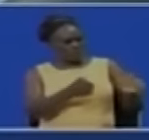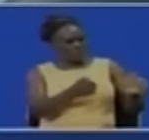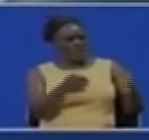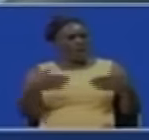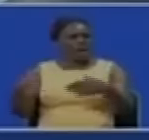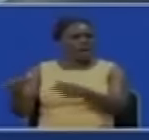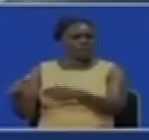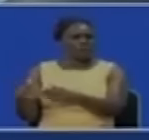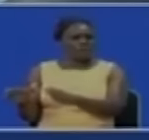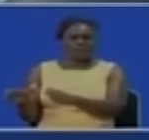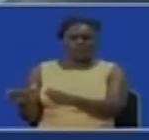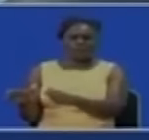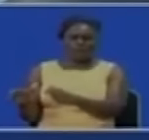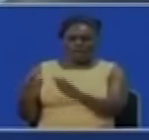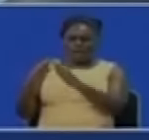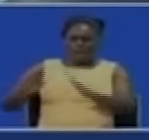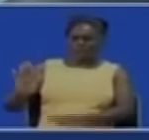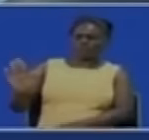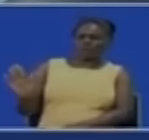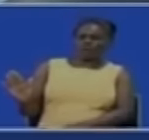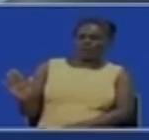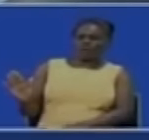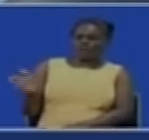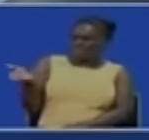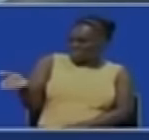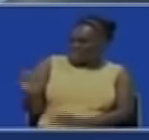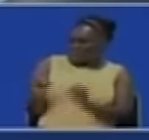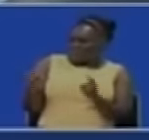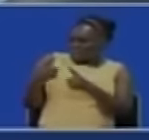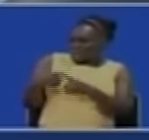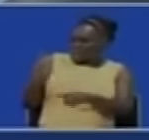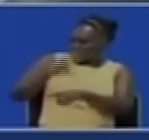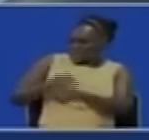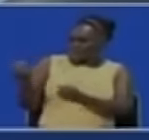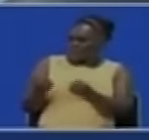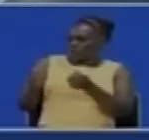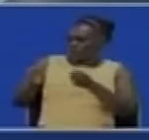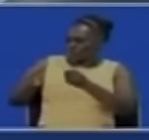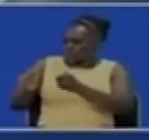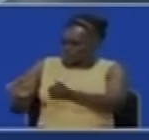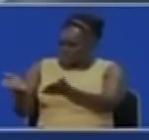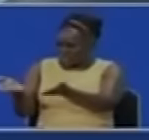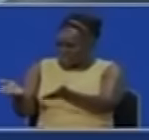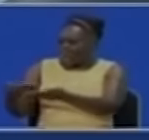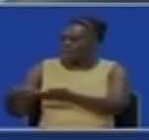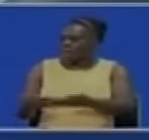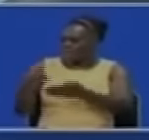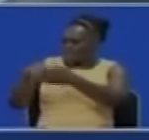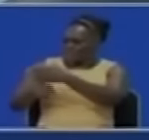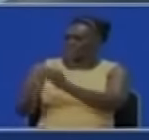ya nyumba yao, hawakuwako lakini wakapata gari ikiwa imepakiwa na kuna mtoto